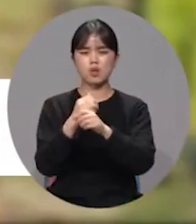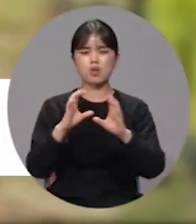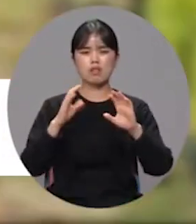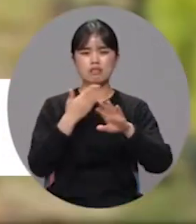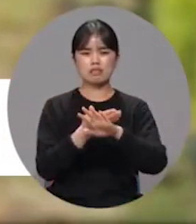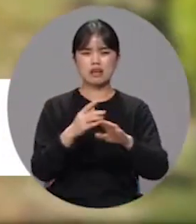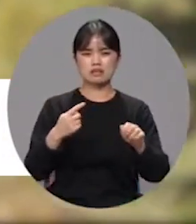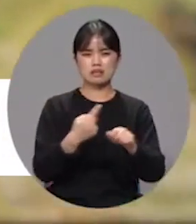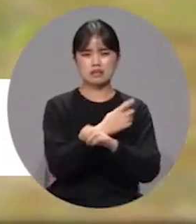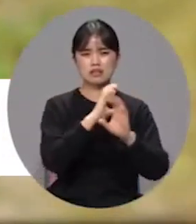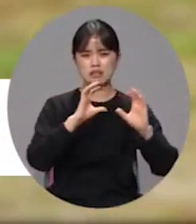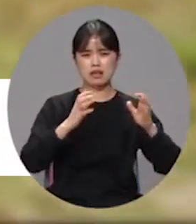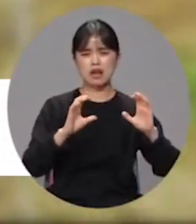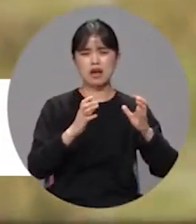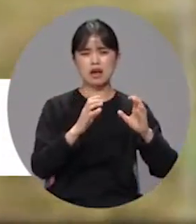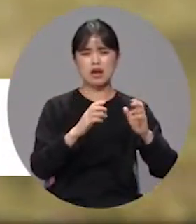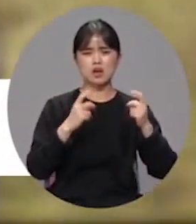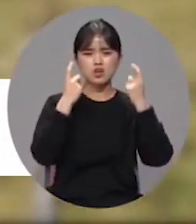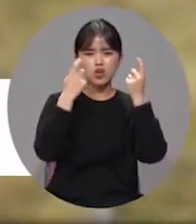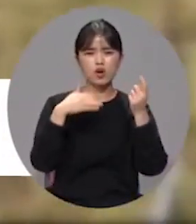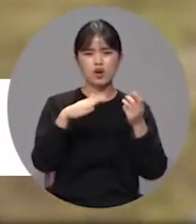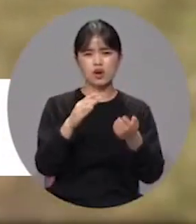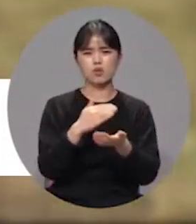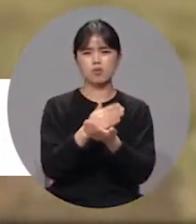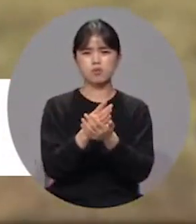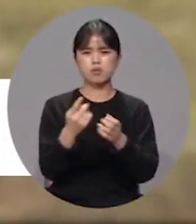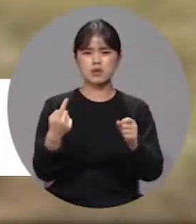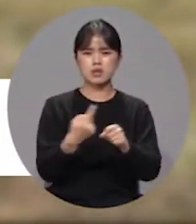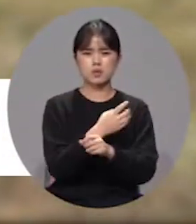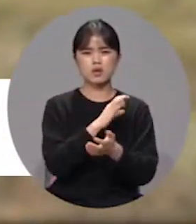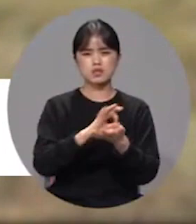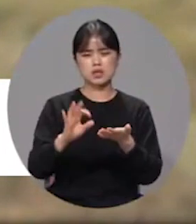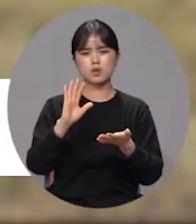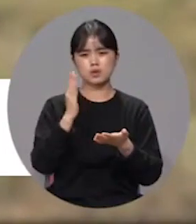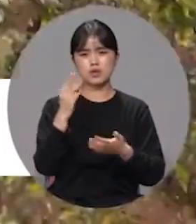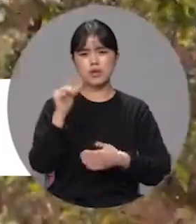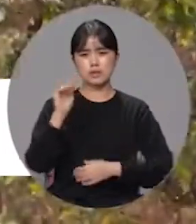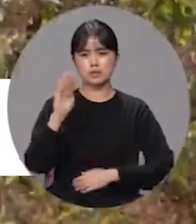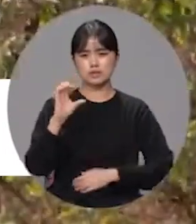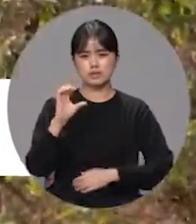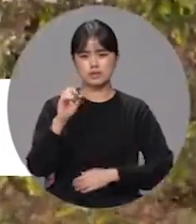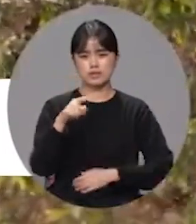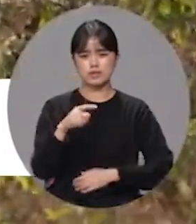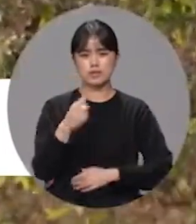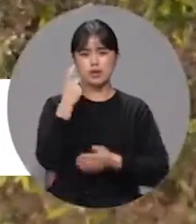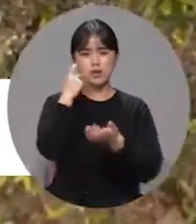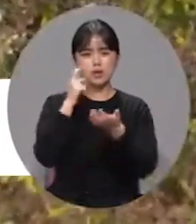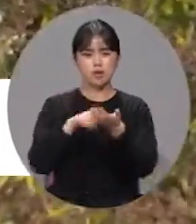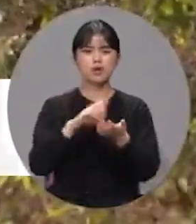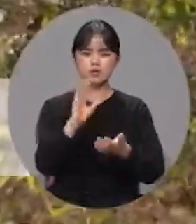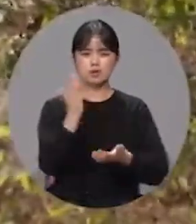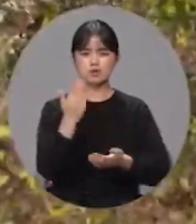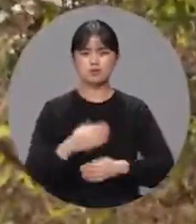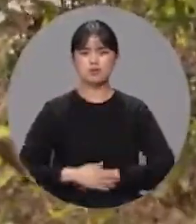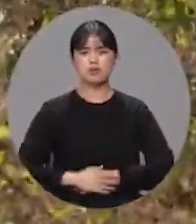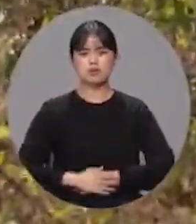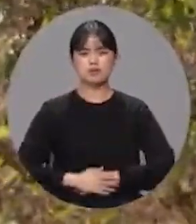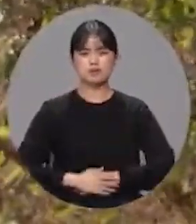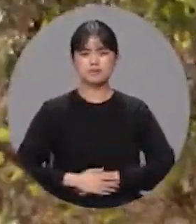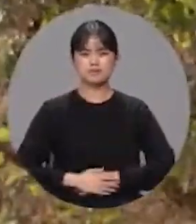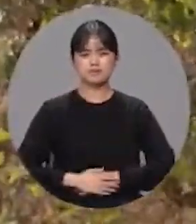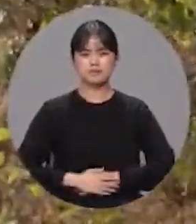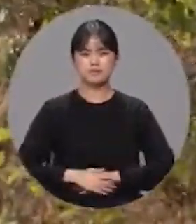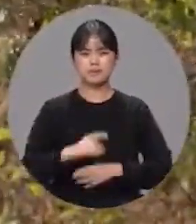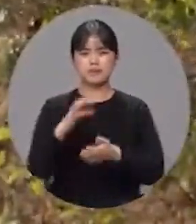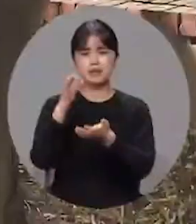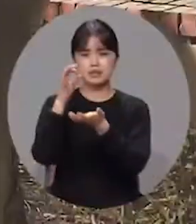등 태양광과는 관계없는 곳에 모두 써버렸다는 전주 MBC의 보도가 경찰 수사 결과 사실로 드러난 겁니다.